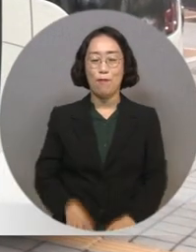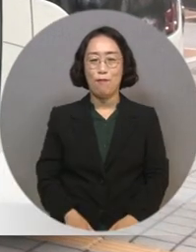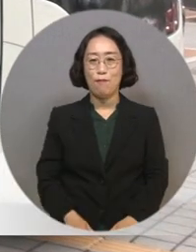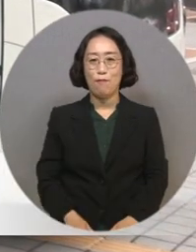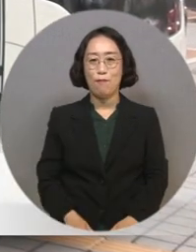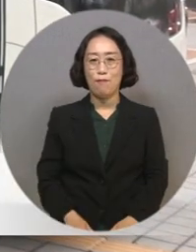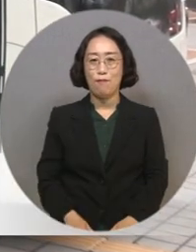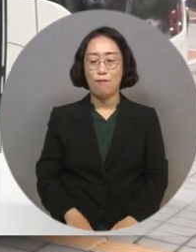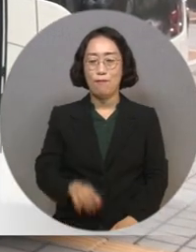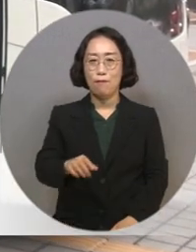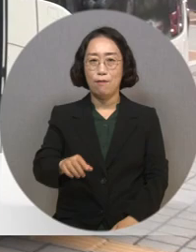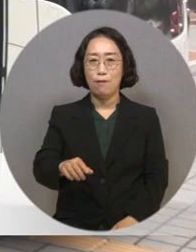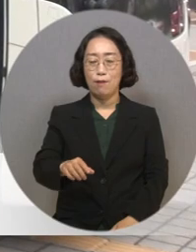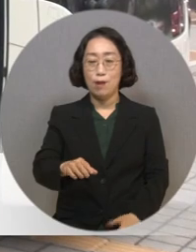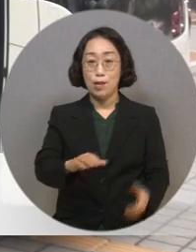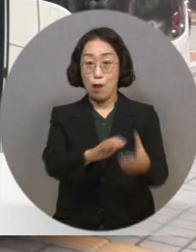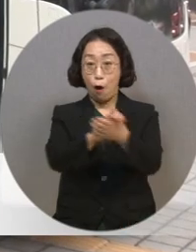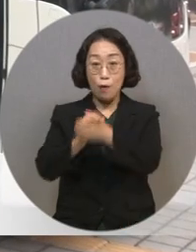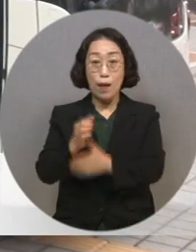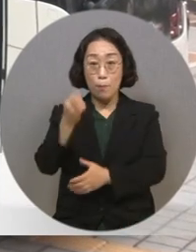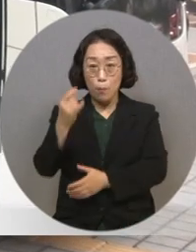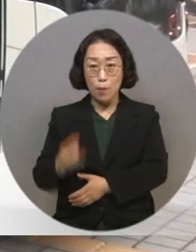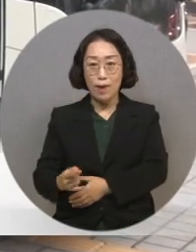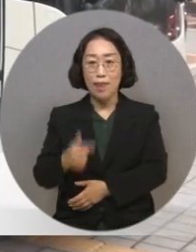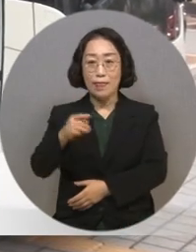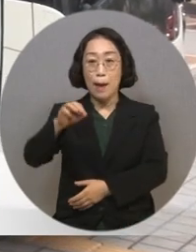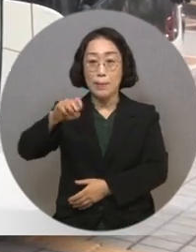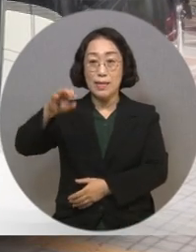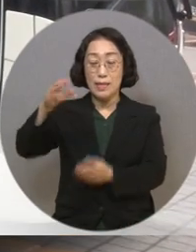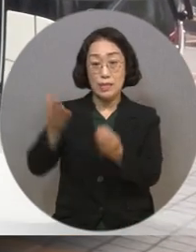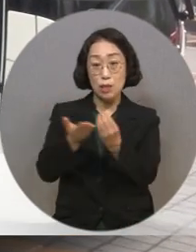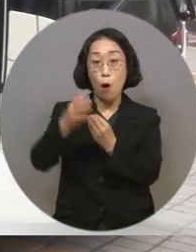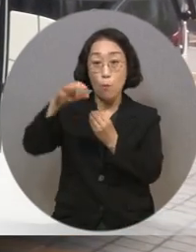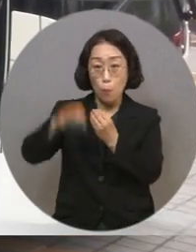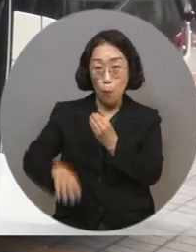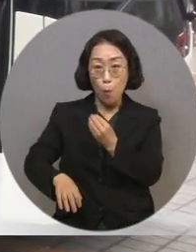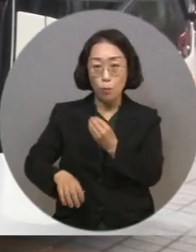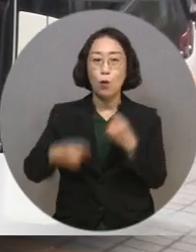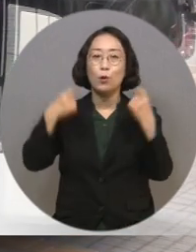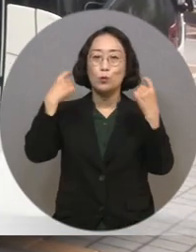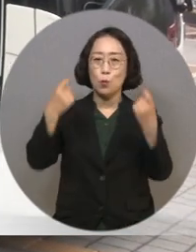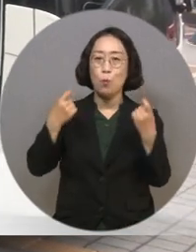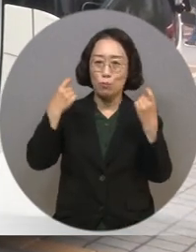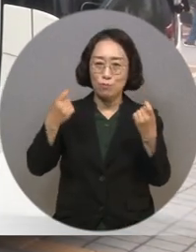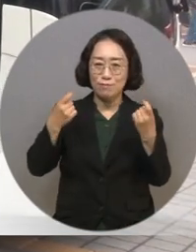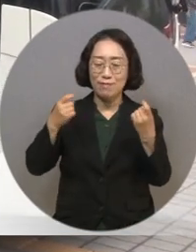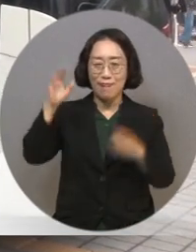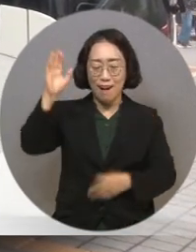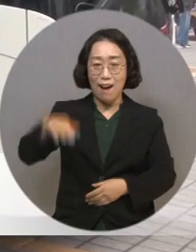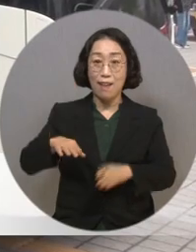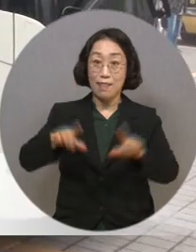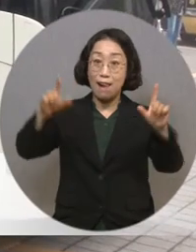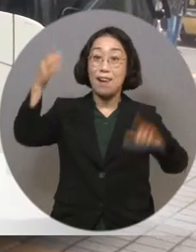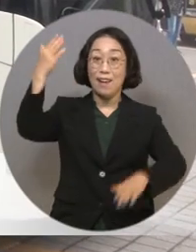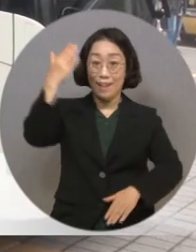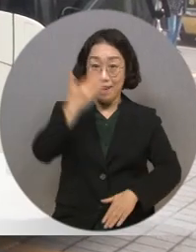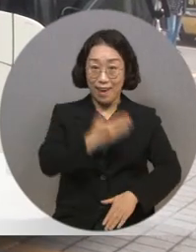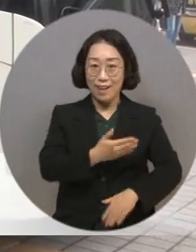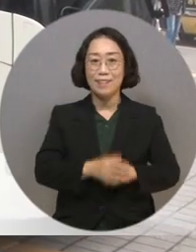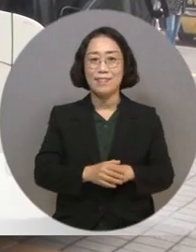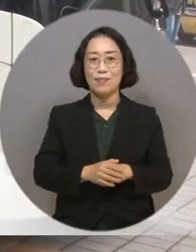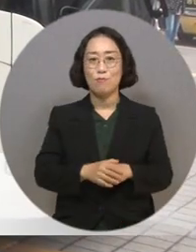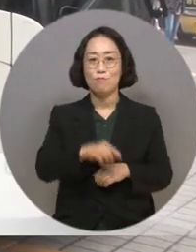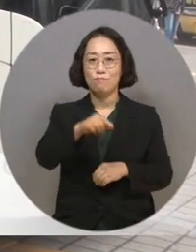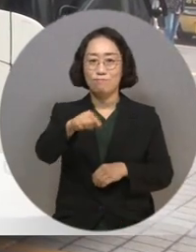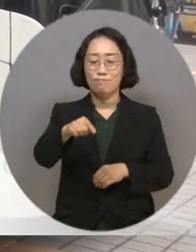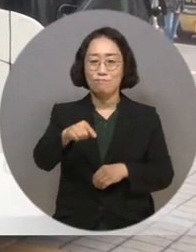총연합회에서 아름다운 남이섬으로 오늘 소풍을 가는데요. 비가 오늘 걱정을 했는데 오늘 날씨도 쾌청하고 친구들이 아마